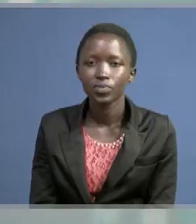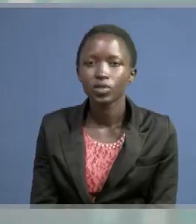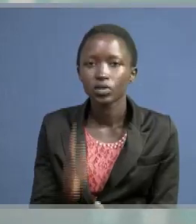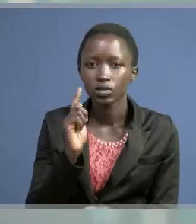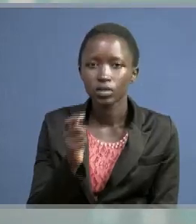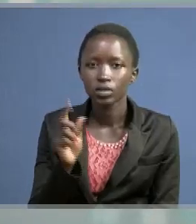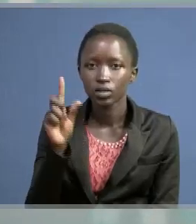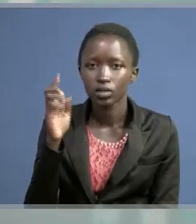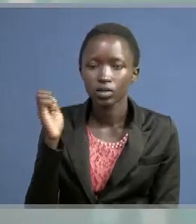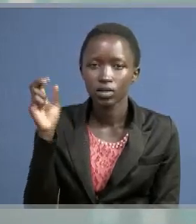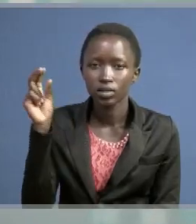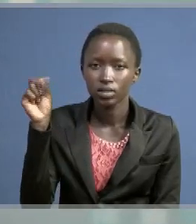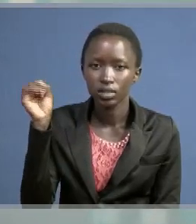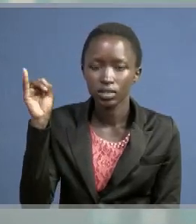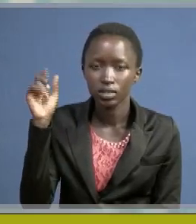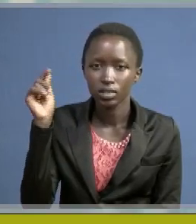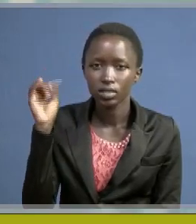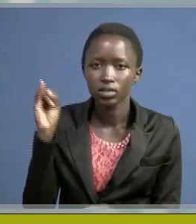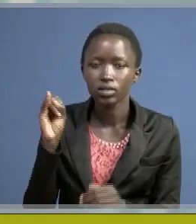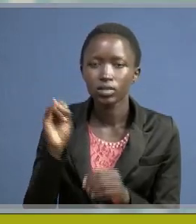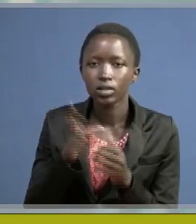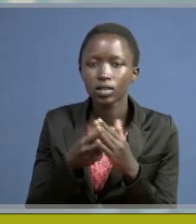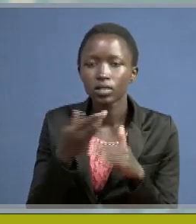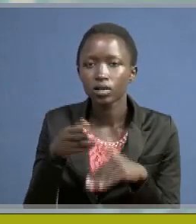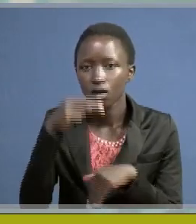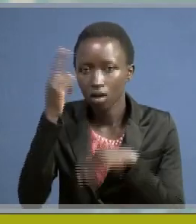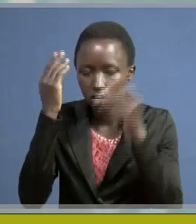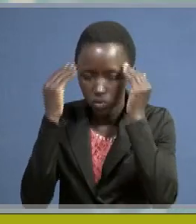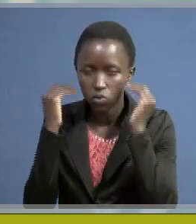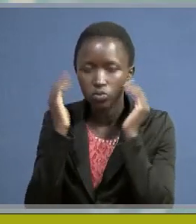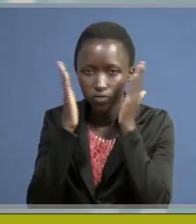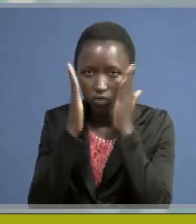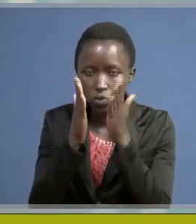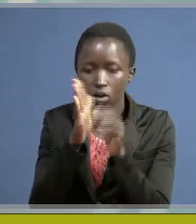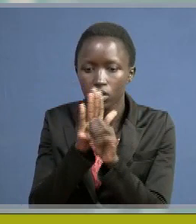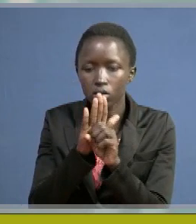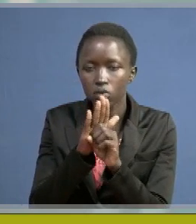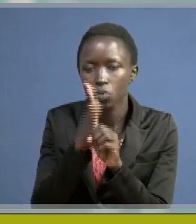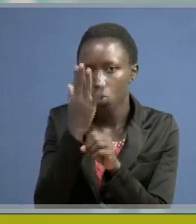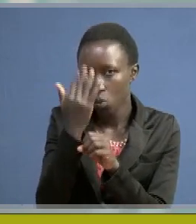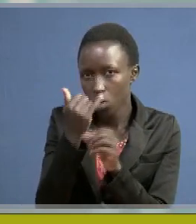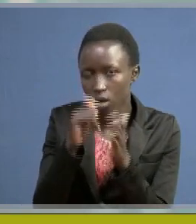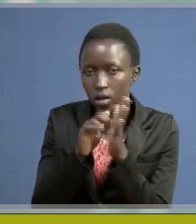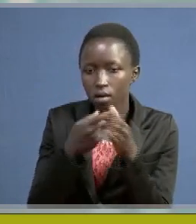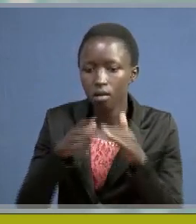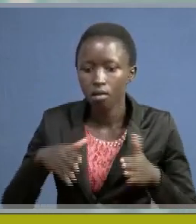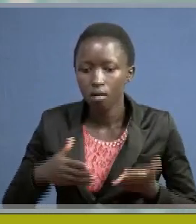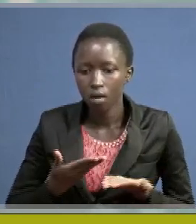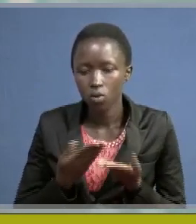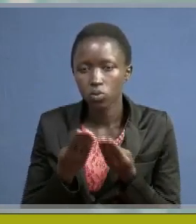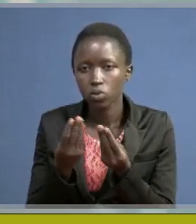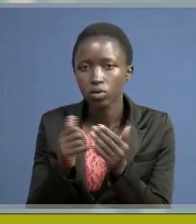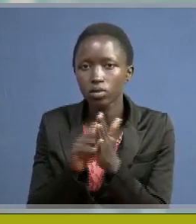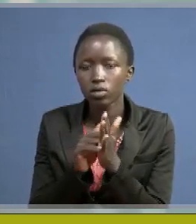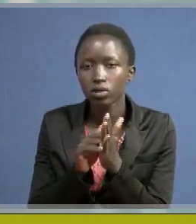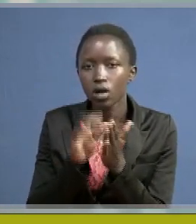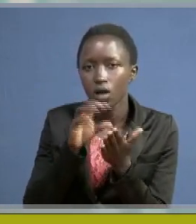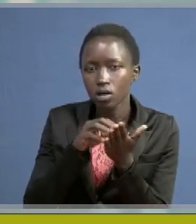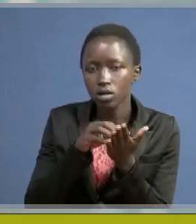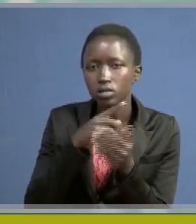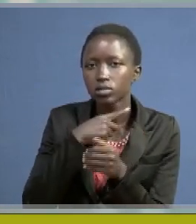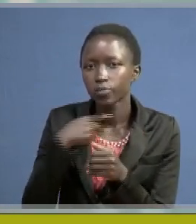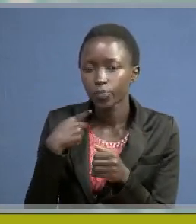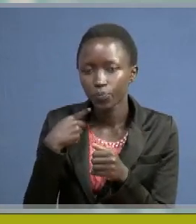Jaji Jessie Wanjiku Lessit wa mahakama kuu amekuwa akiangaziwa zaidi kutokana na jinsi anavyokabili kesi za